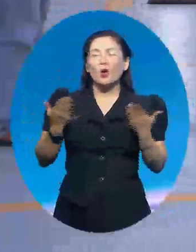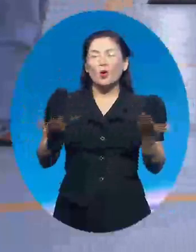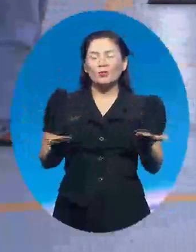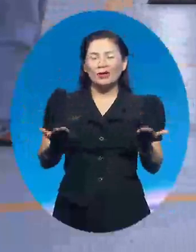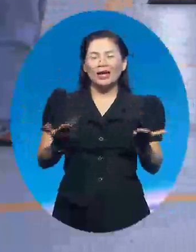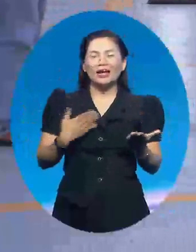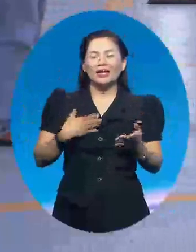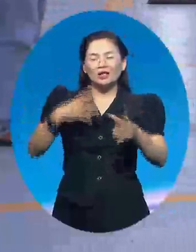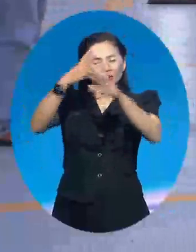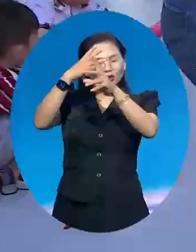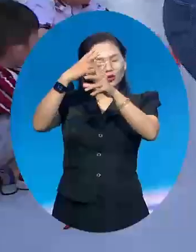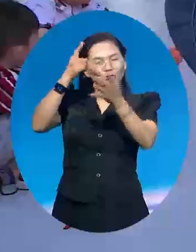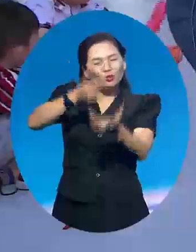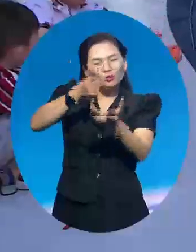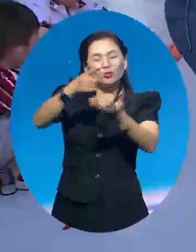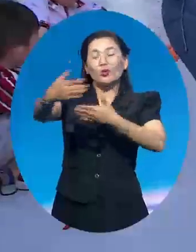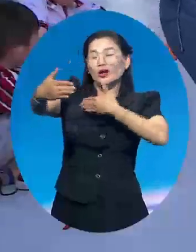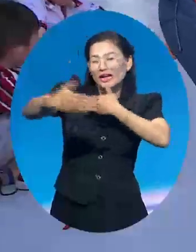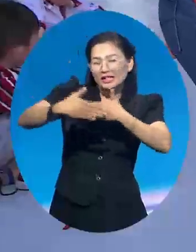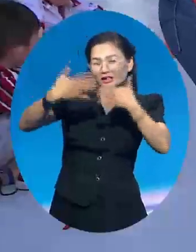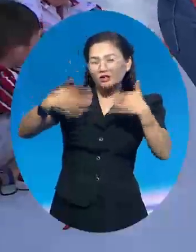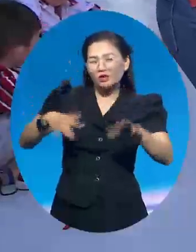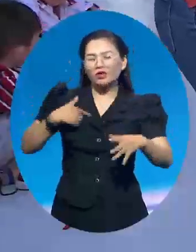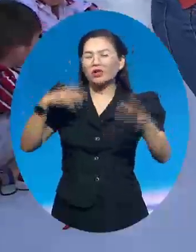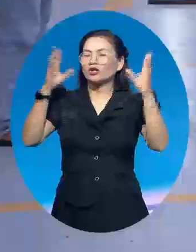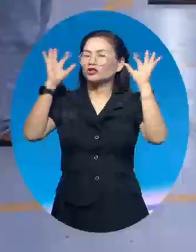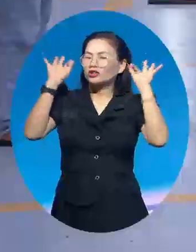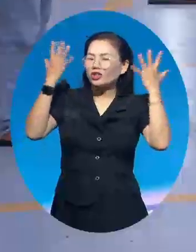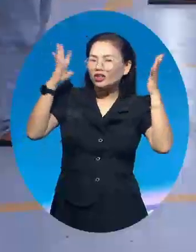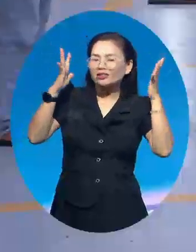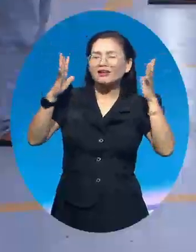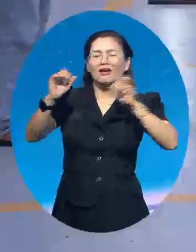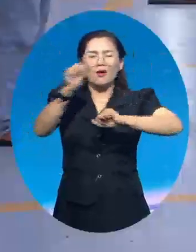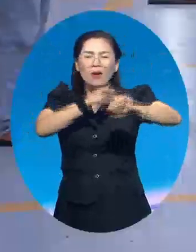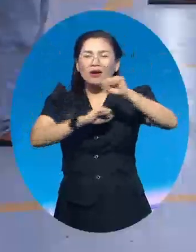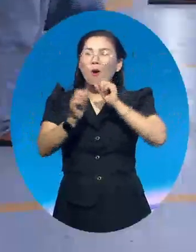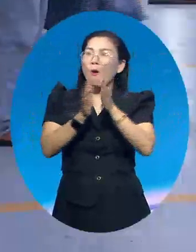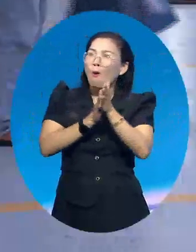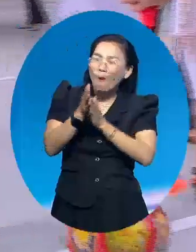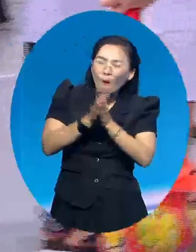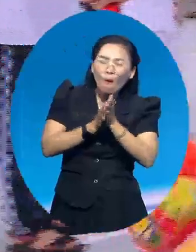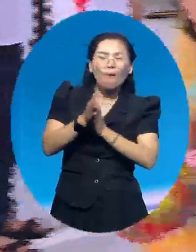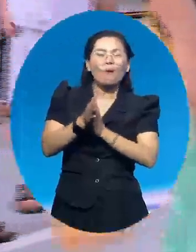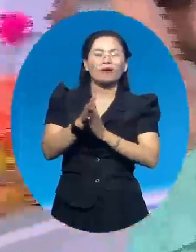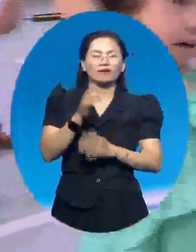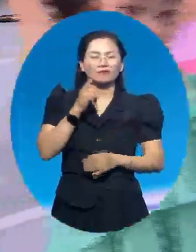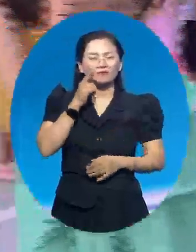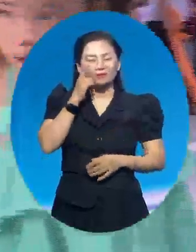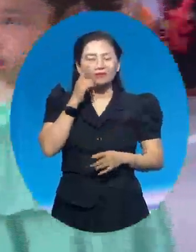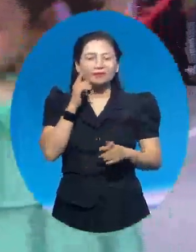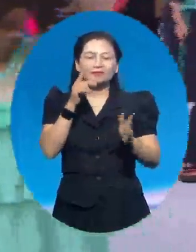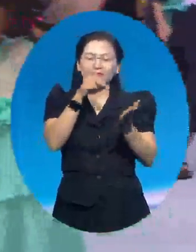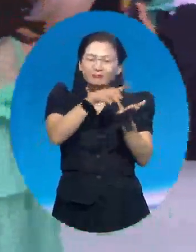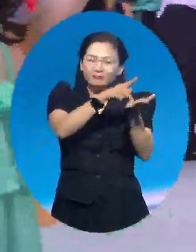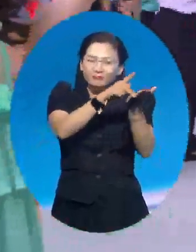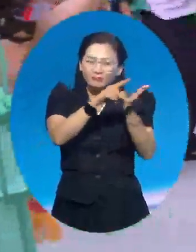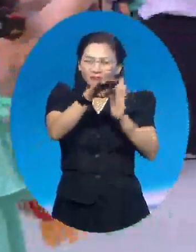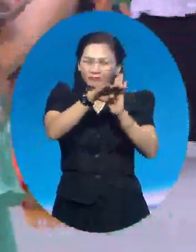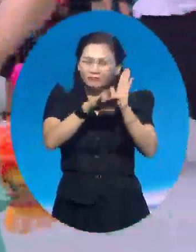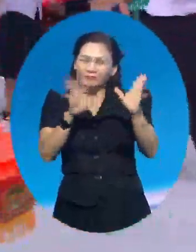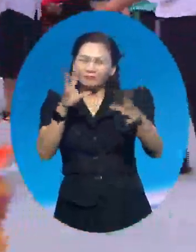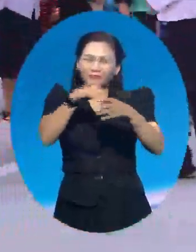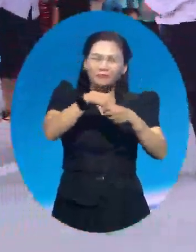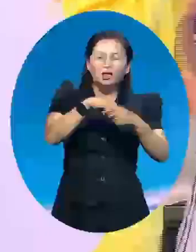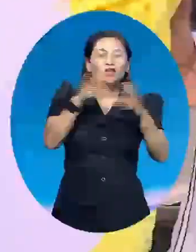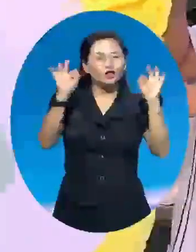sắp có Trung Thu, con được chơi mấy trò mà con yêu thích đó. Tham gia chương trình, các em còn được thử sức